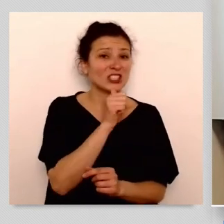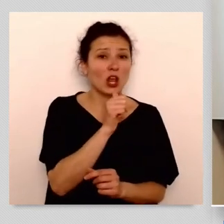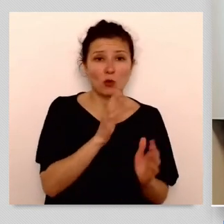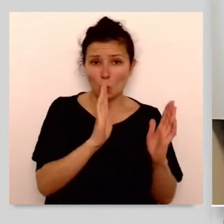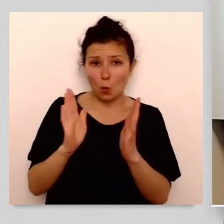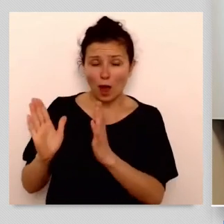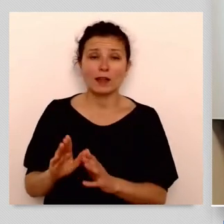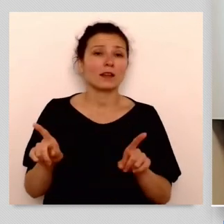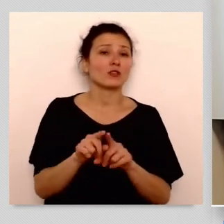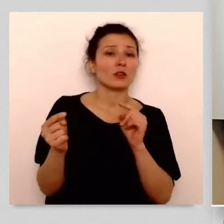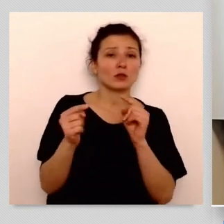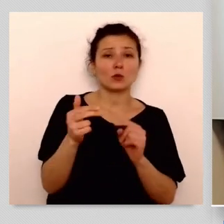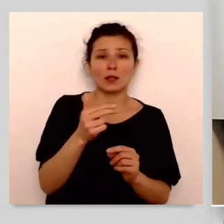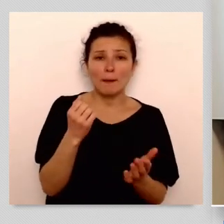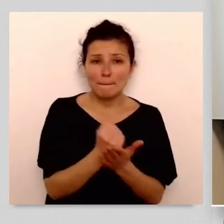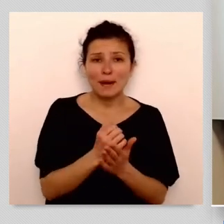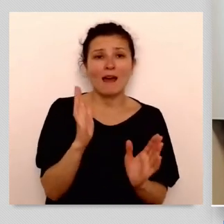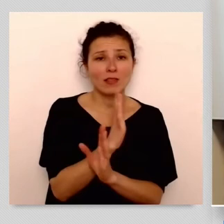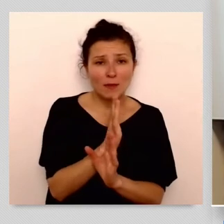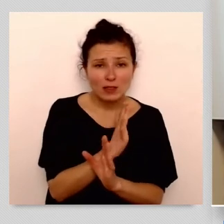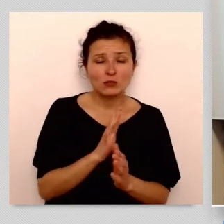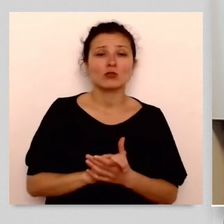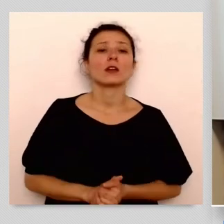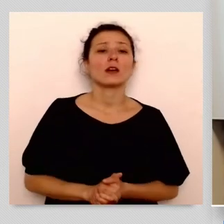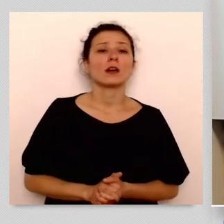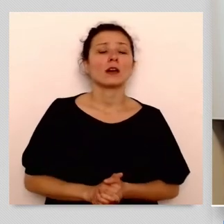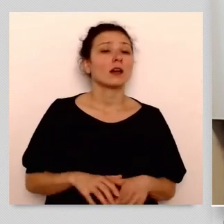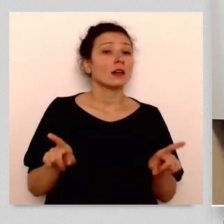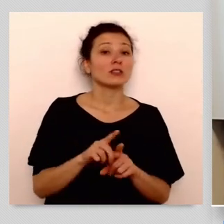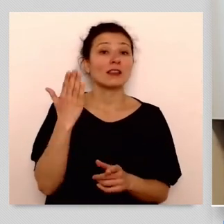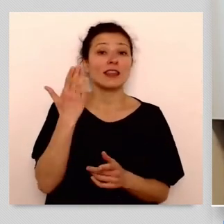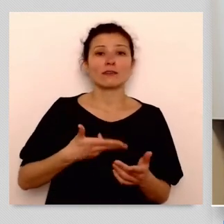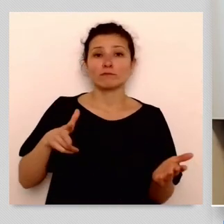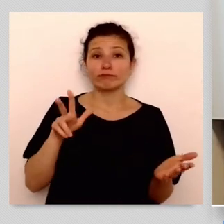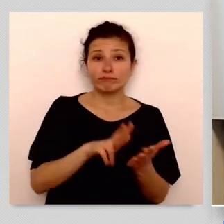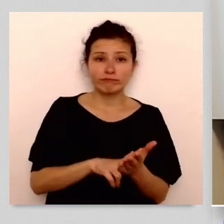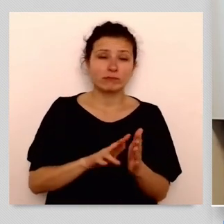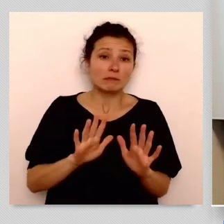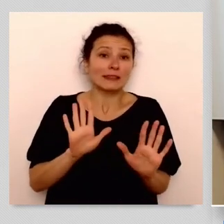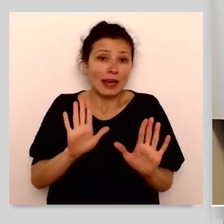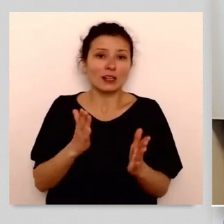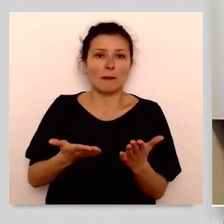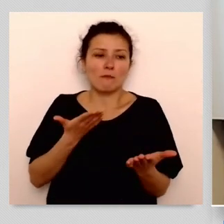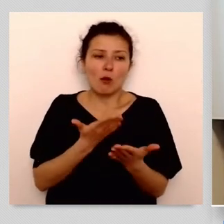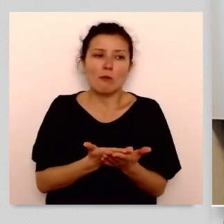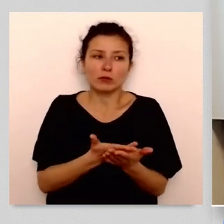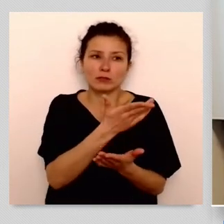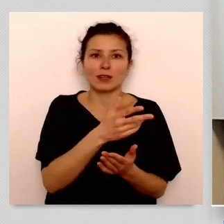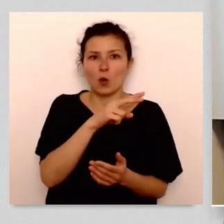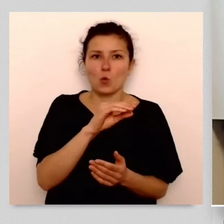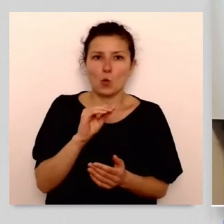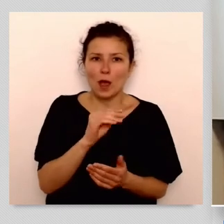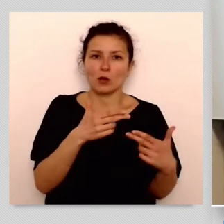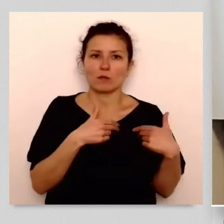prawie klimatycznym oraz właśnie uchwalona na razie taka propozycja przez Komisję Europejską pakietu Fit